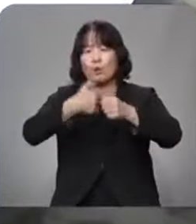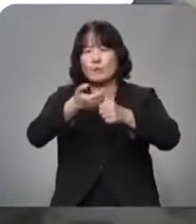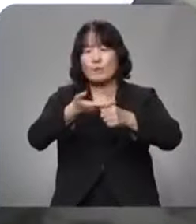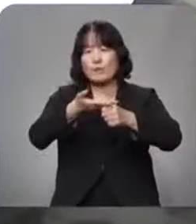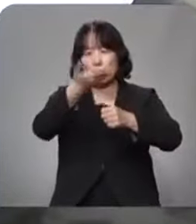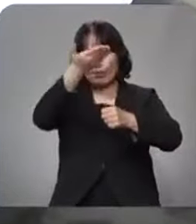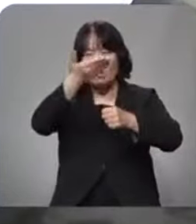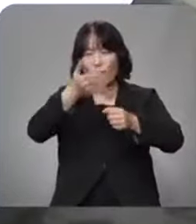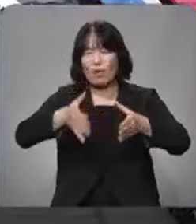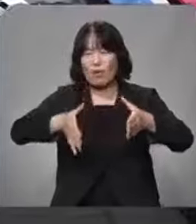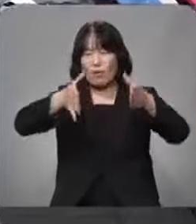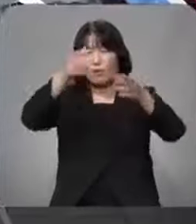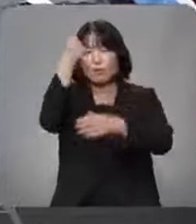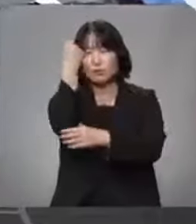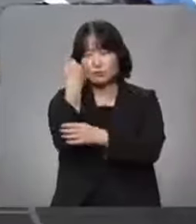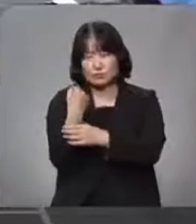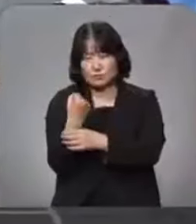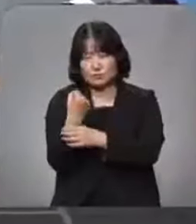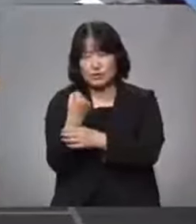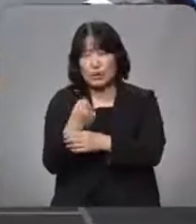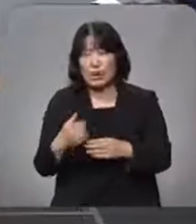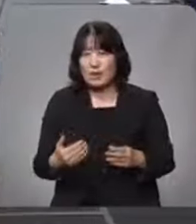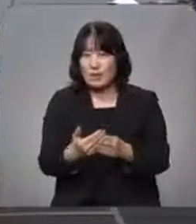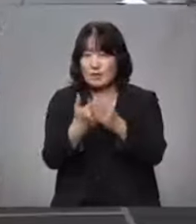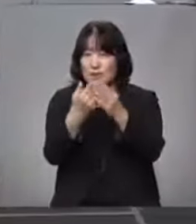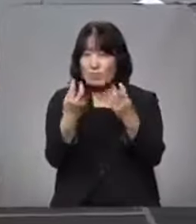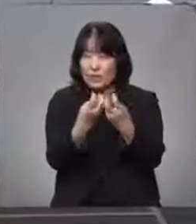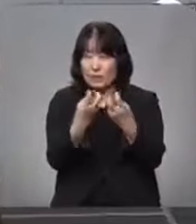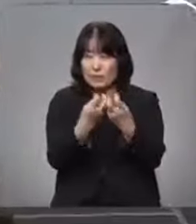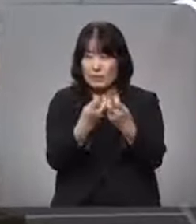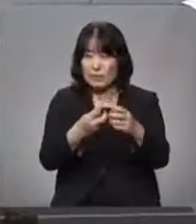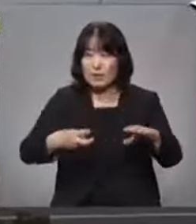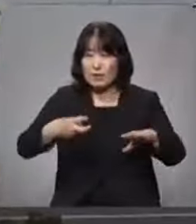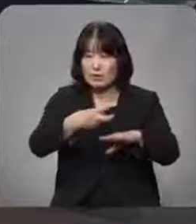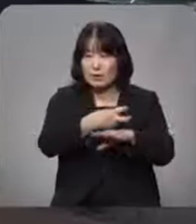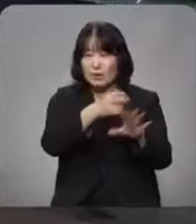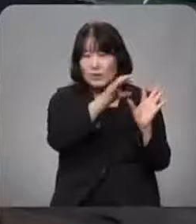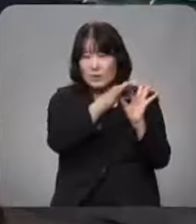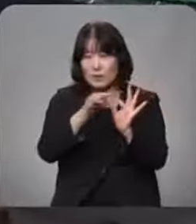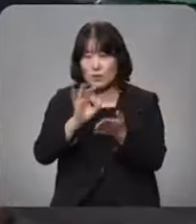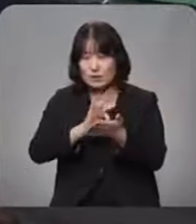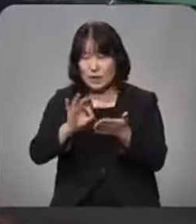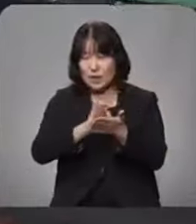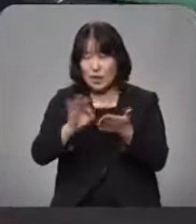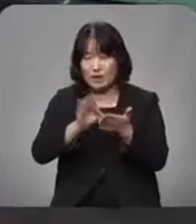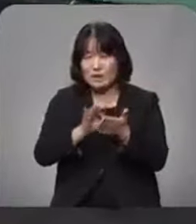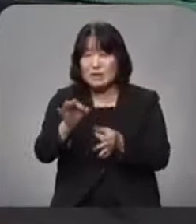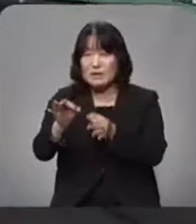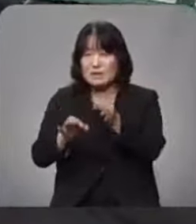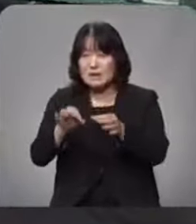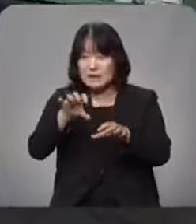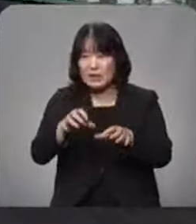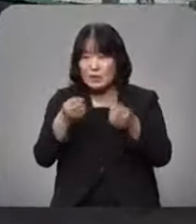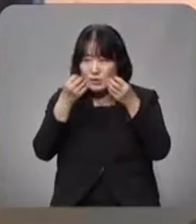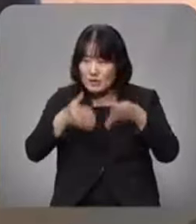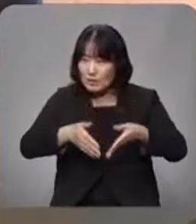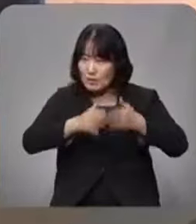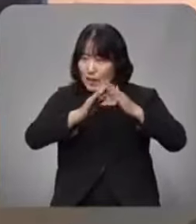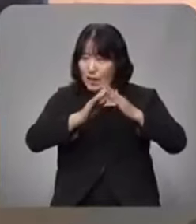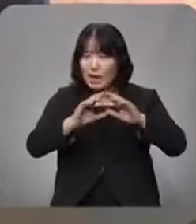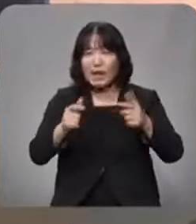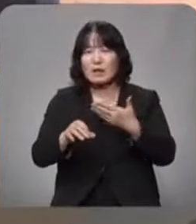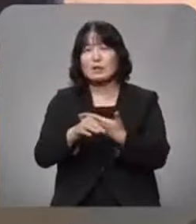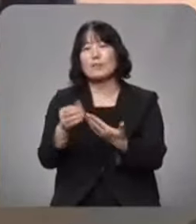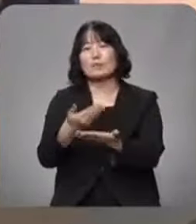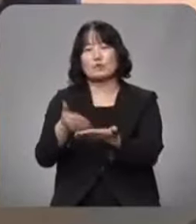너무 낡았기 때문입니다. 개발 방향은 터미널 기능을 유지할 수 있는 주상복합 건물 신축이나 증개축이